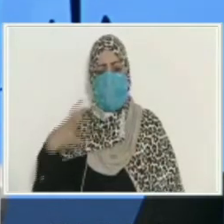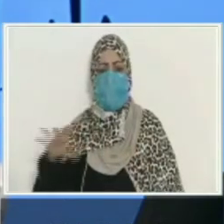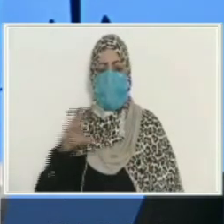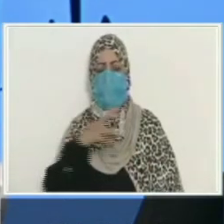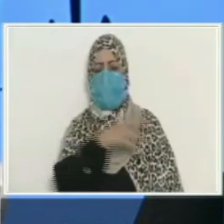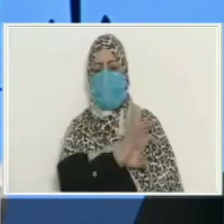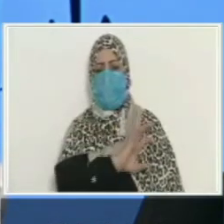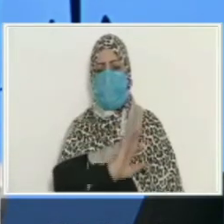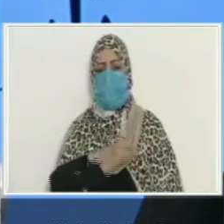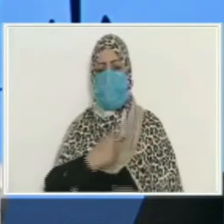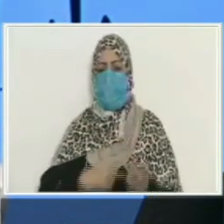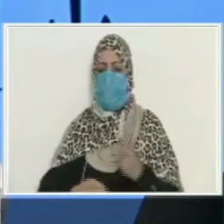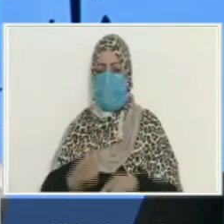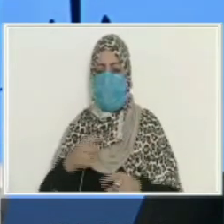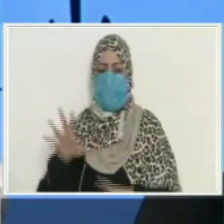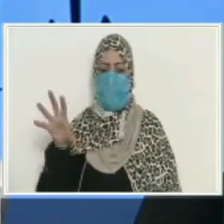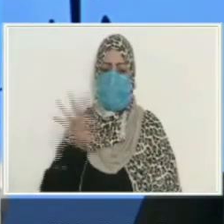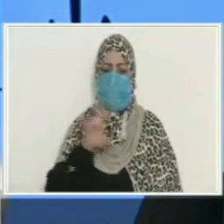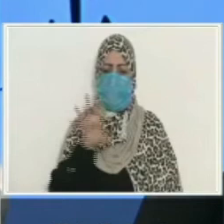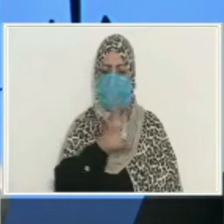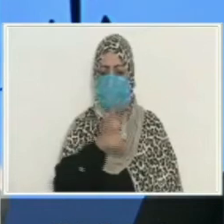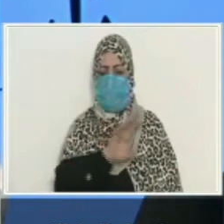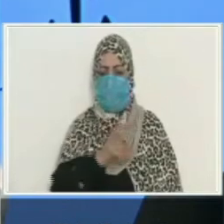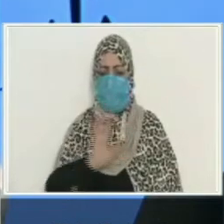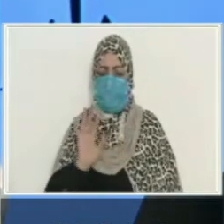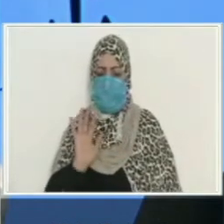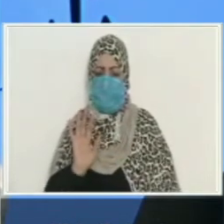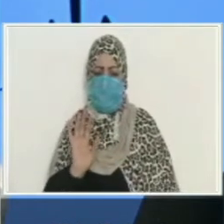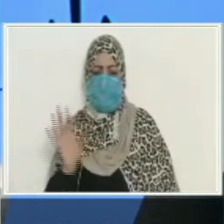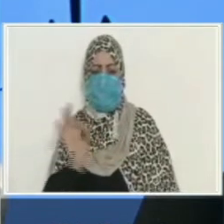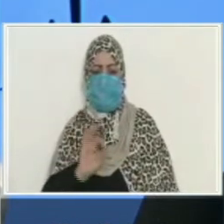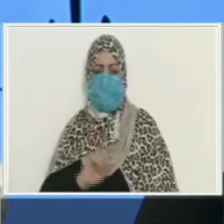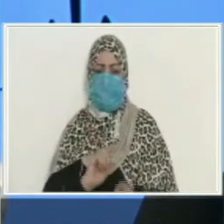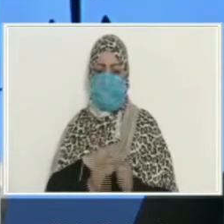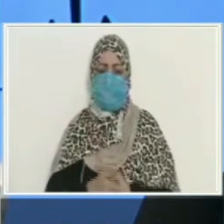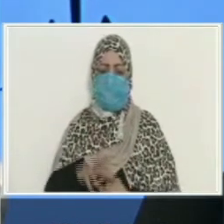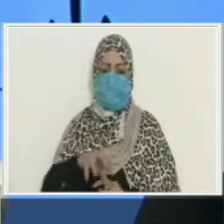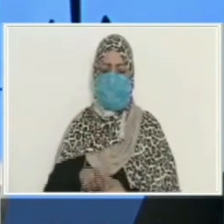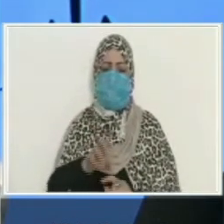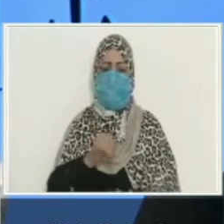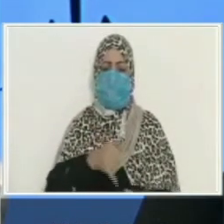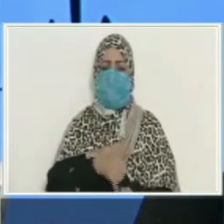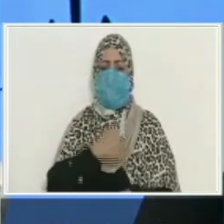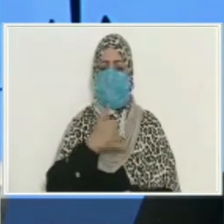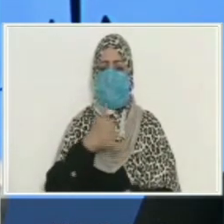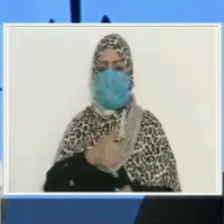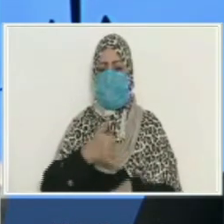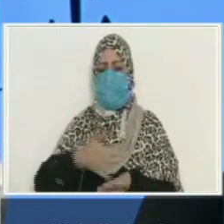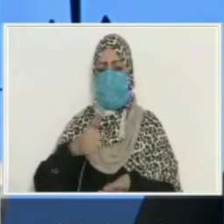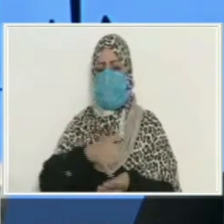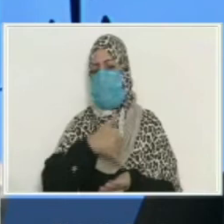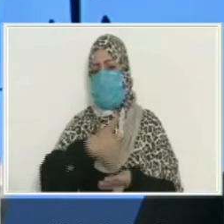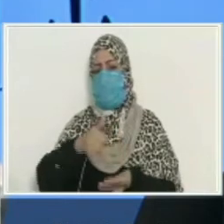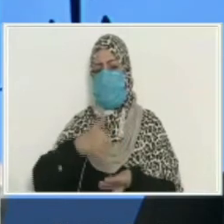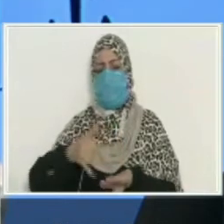هنا يكون فيما يستقبل من من من من أيامه وفي أعماله، لا أن نعود